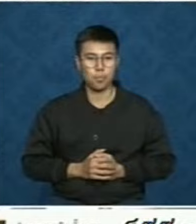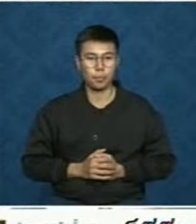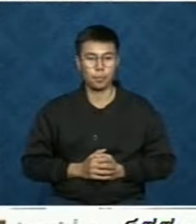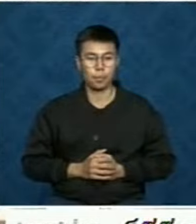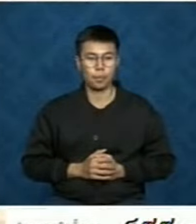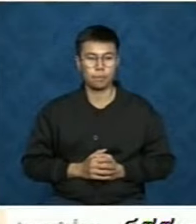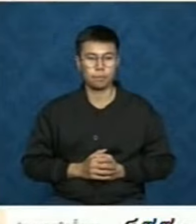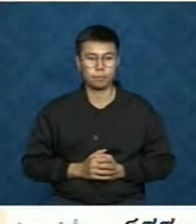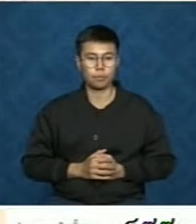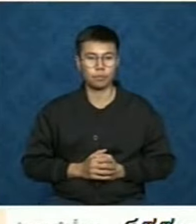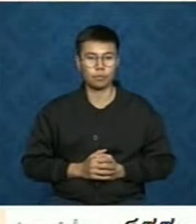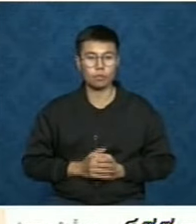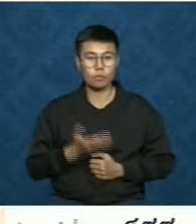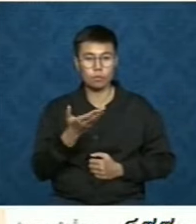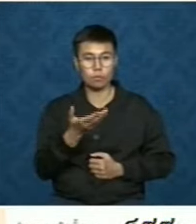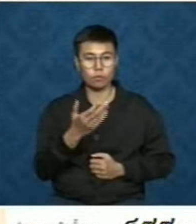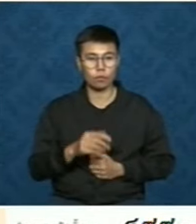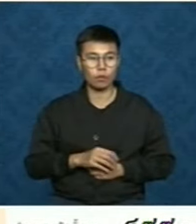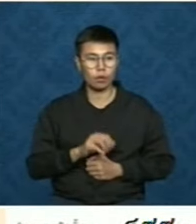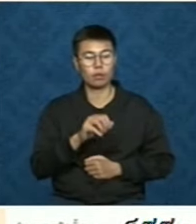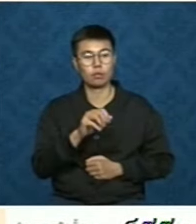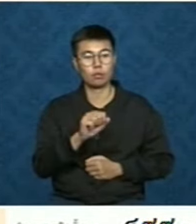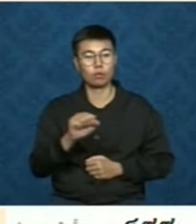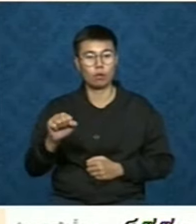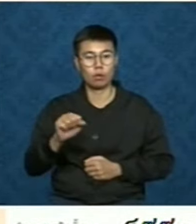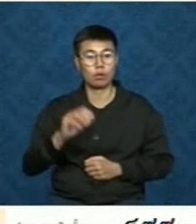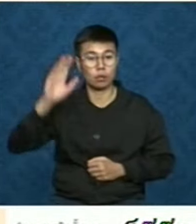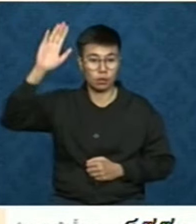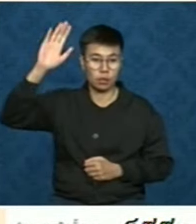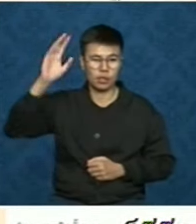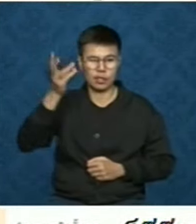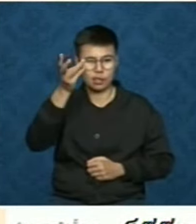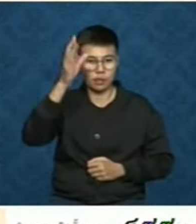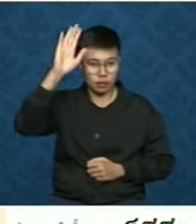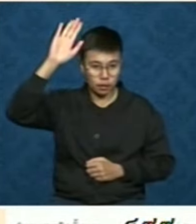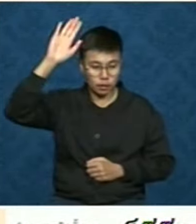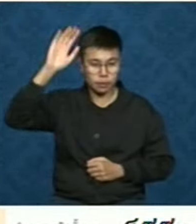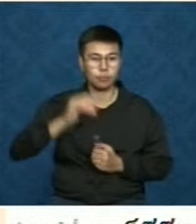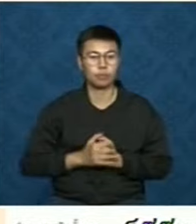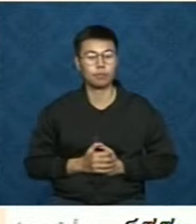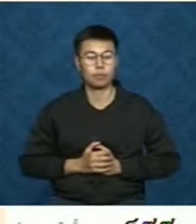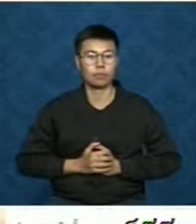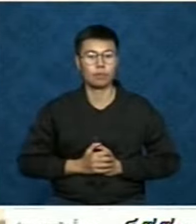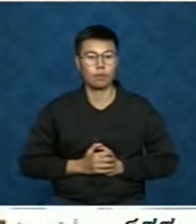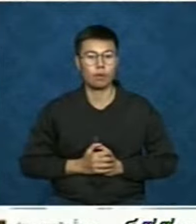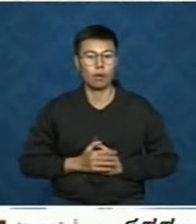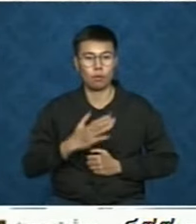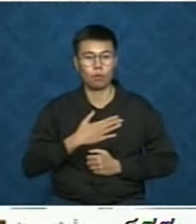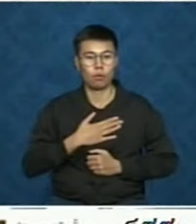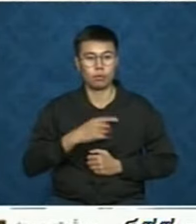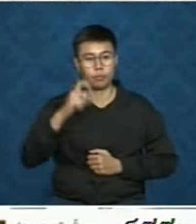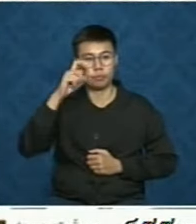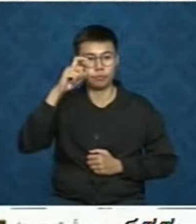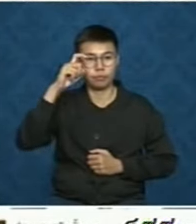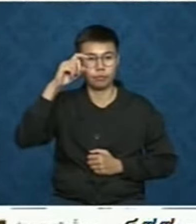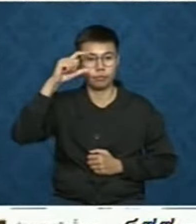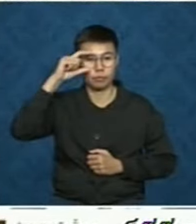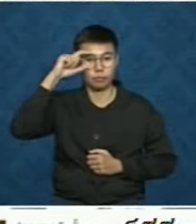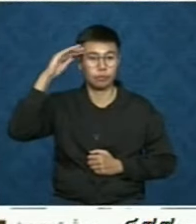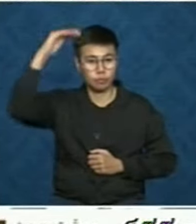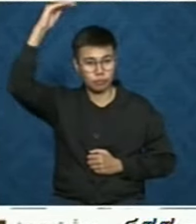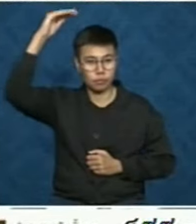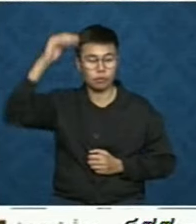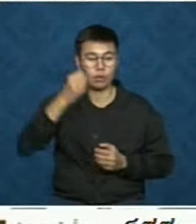ครับท่านสมาชิกทุกท่านครับท่าท่านประธานนิดเดียวครับท่านประธานครับครับเชิญครับเชิญครับเป็นท่านประธานผมลังสรมสมาชิกสภาผู้แทน